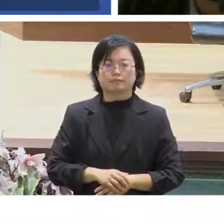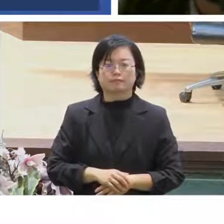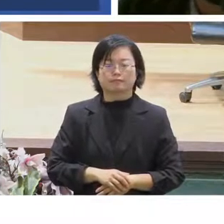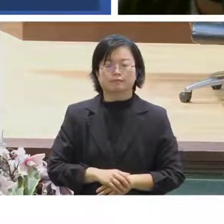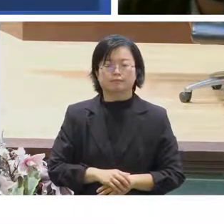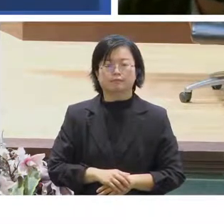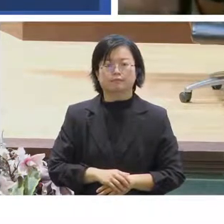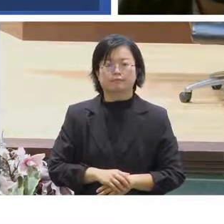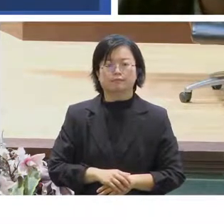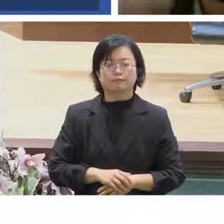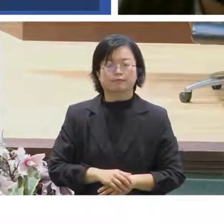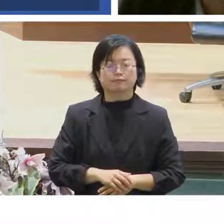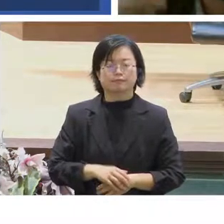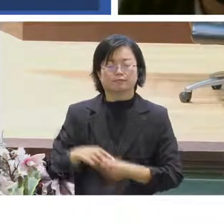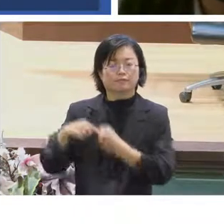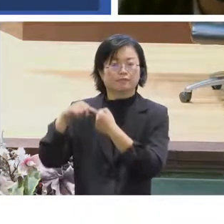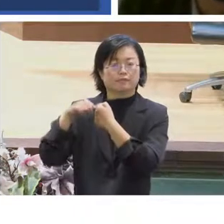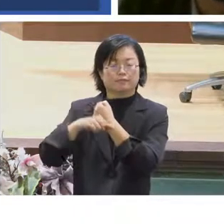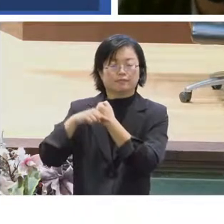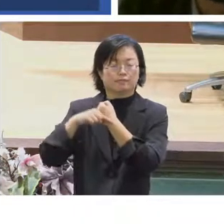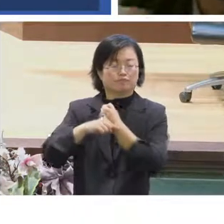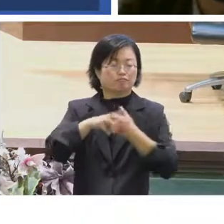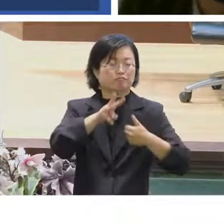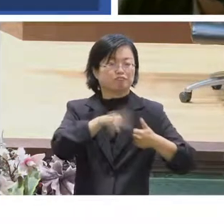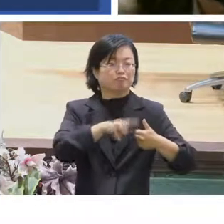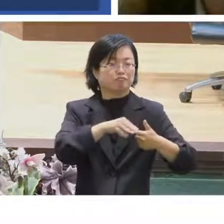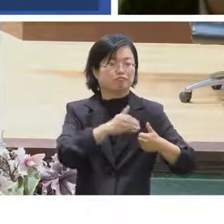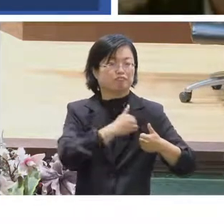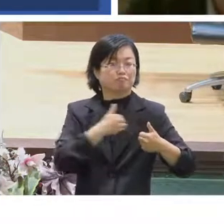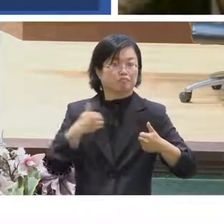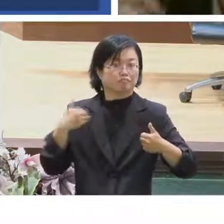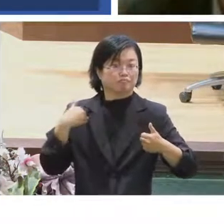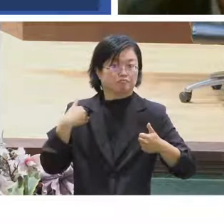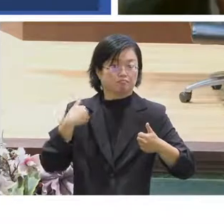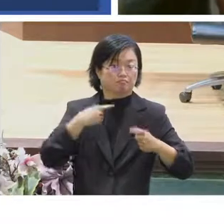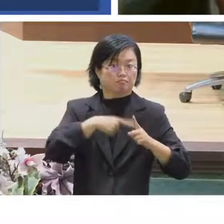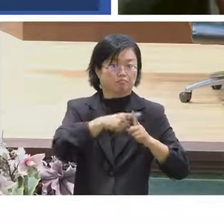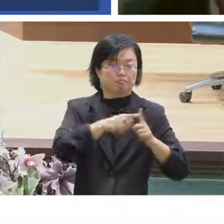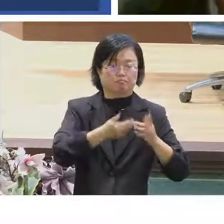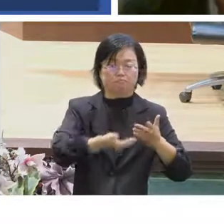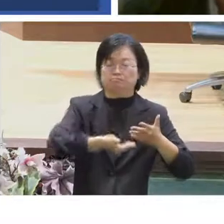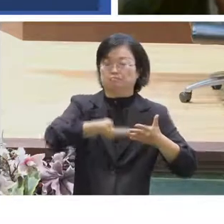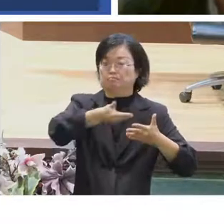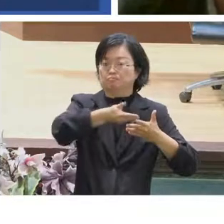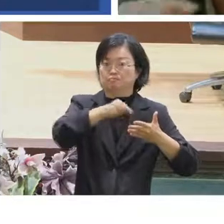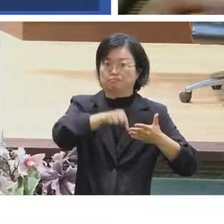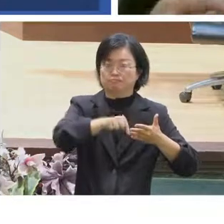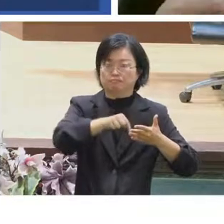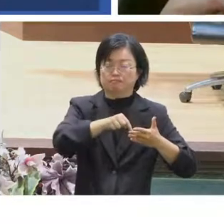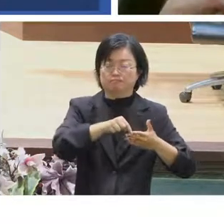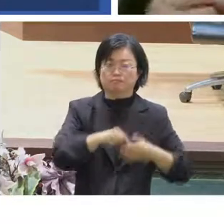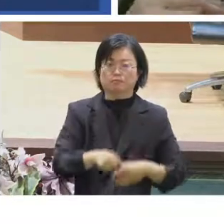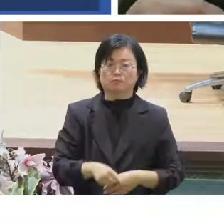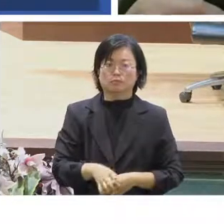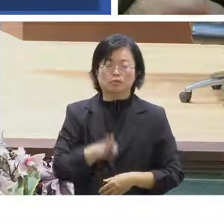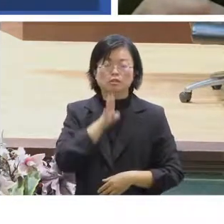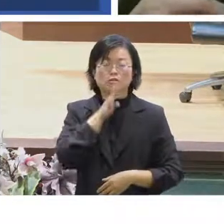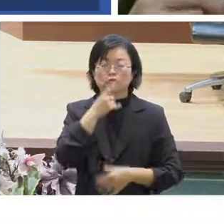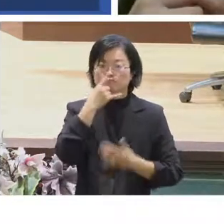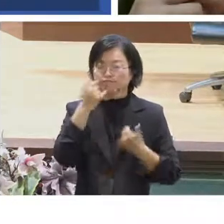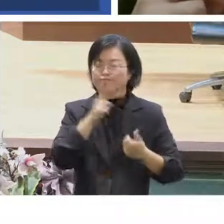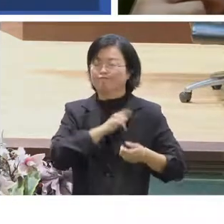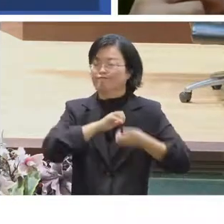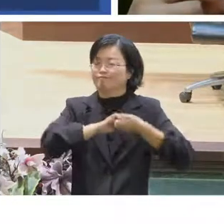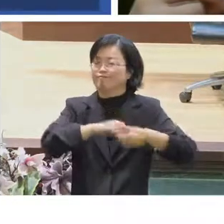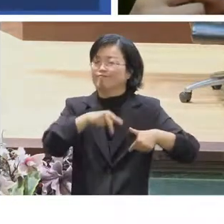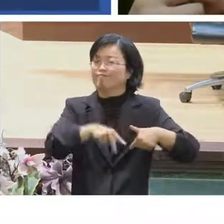种研究的培力的一个能力的提升，在这个也是我们自己的定位，就是我们